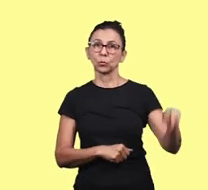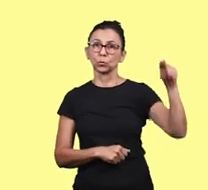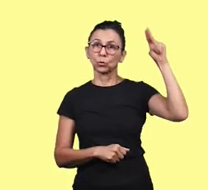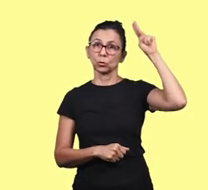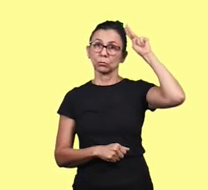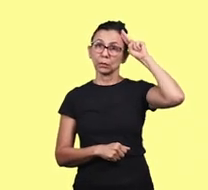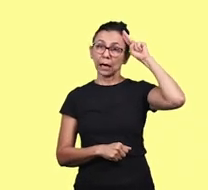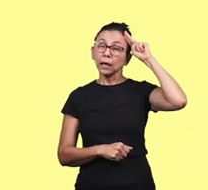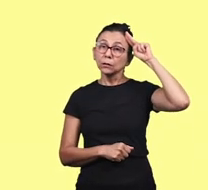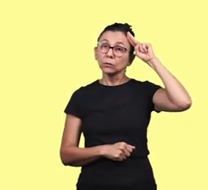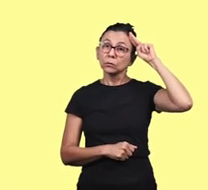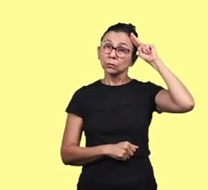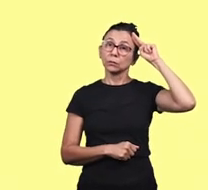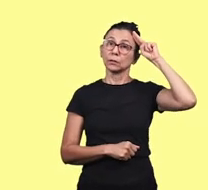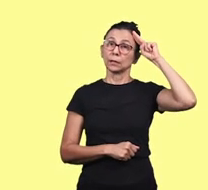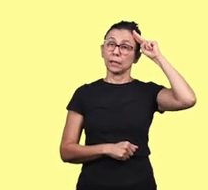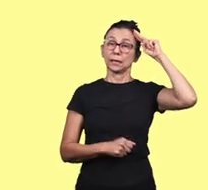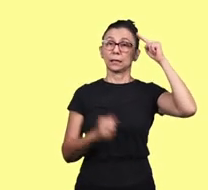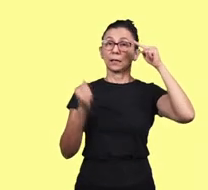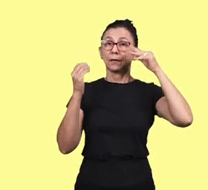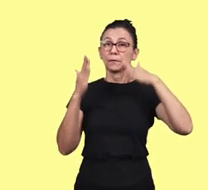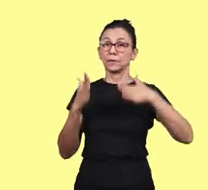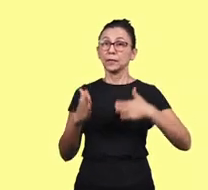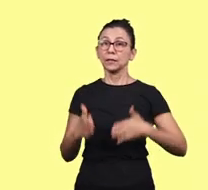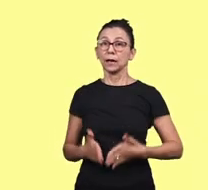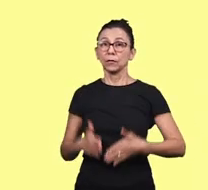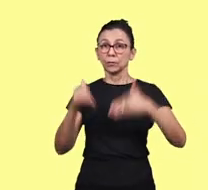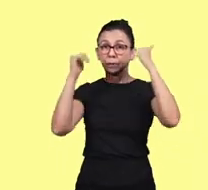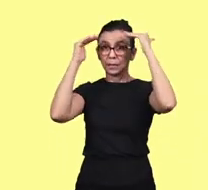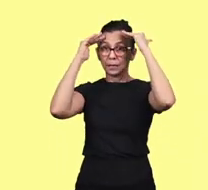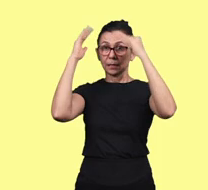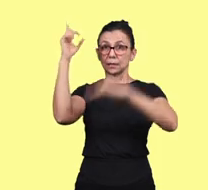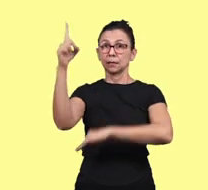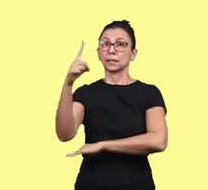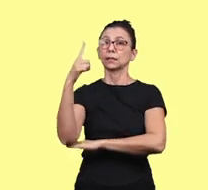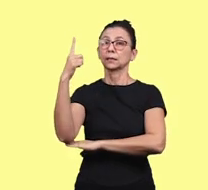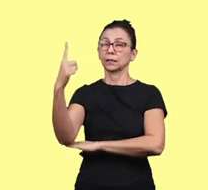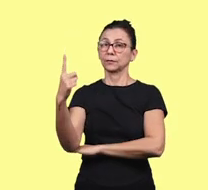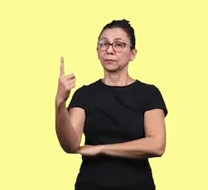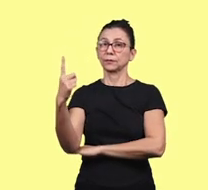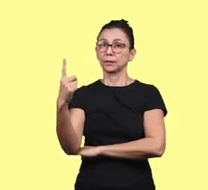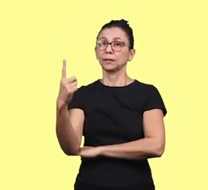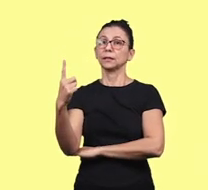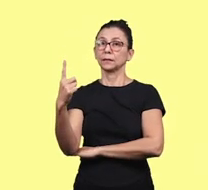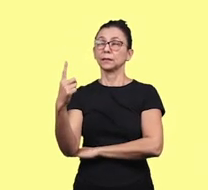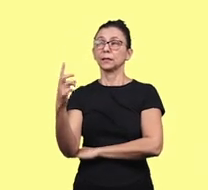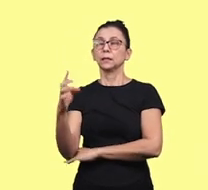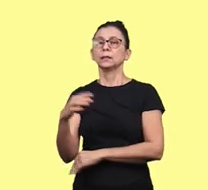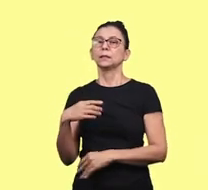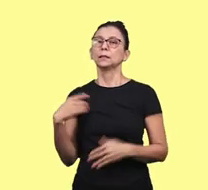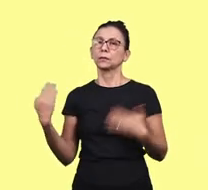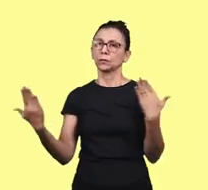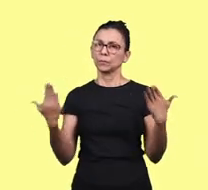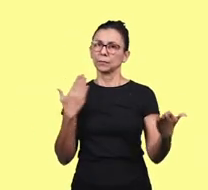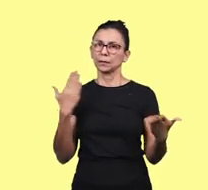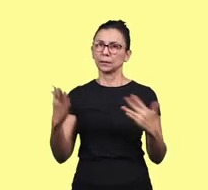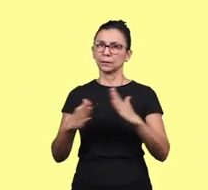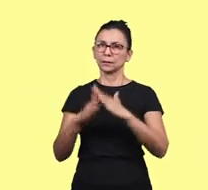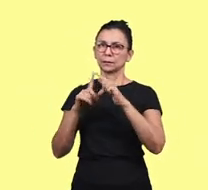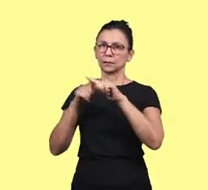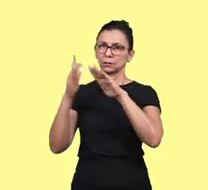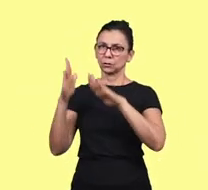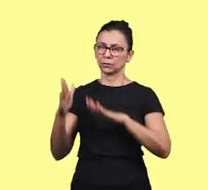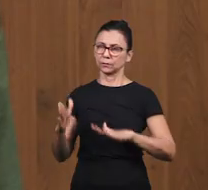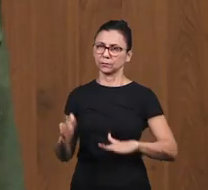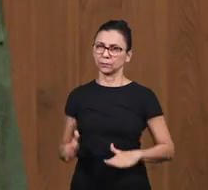a été fidèle à David en disant que son armée lui appartenait, nous aussi, chaque jour, nous disons, nous appartenons au